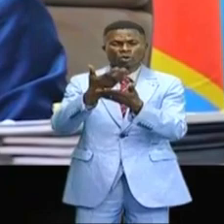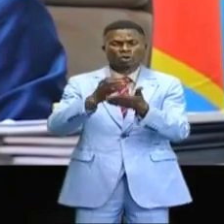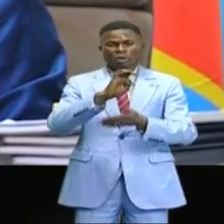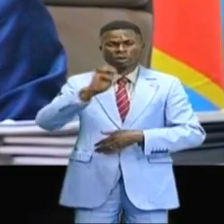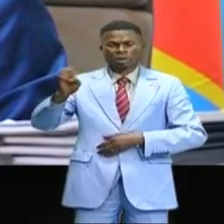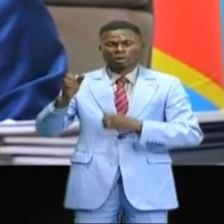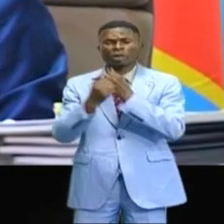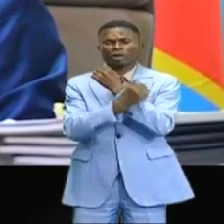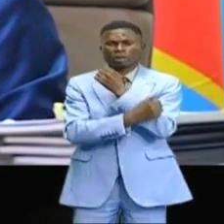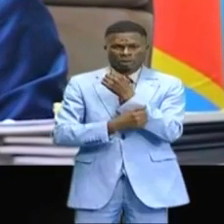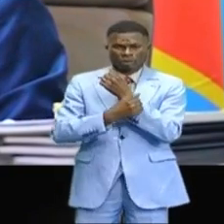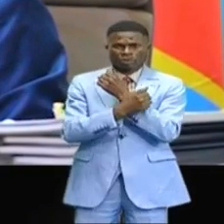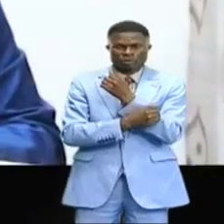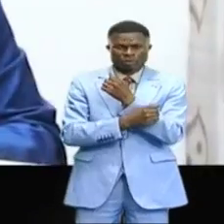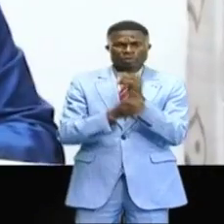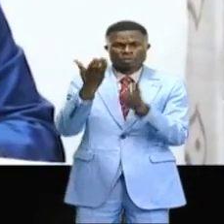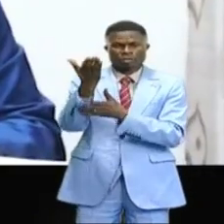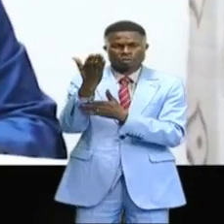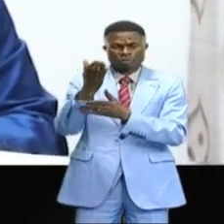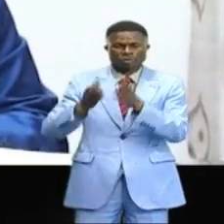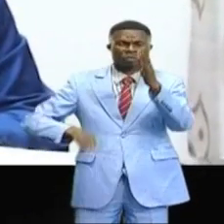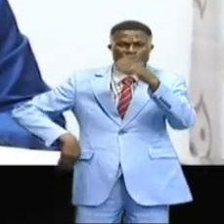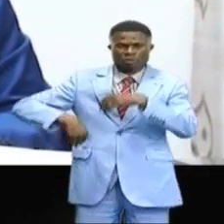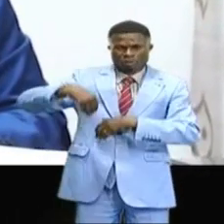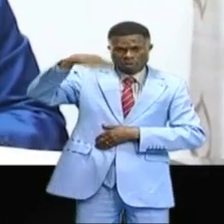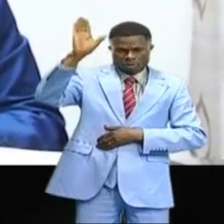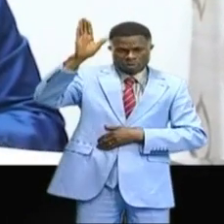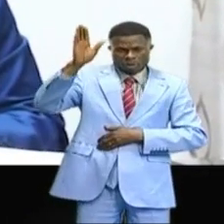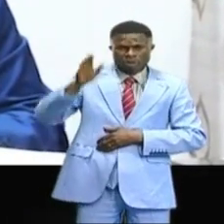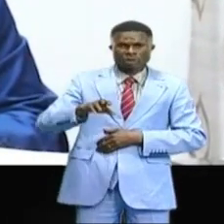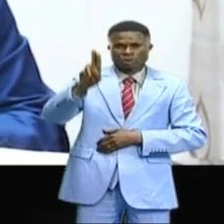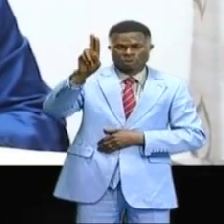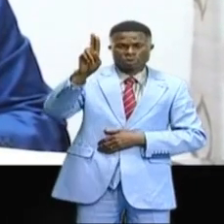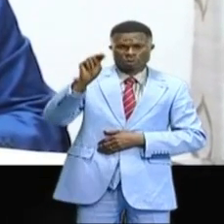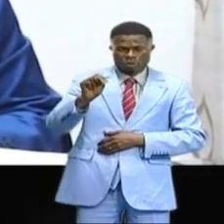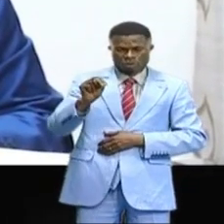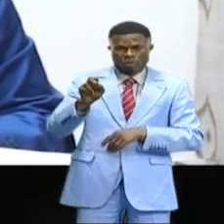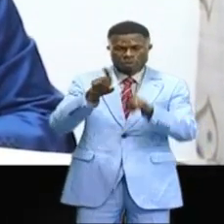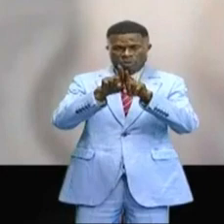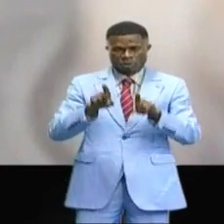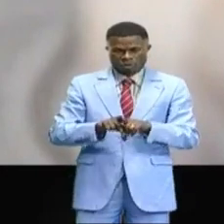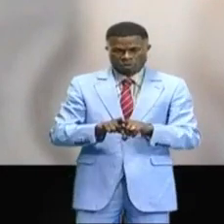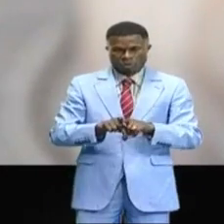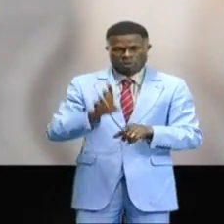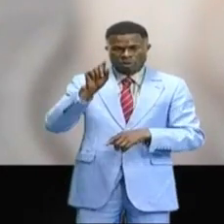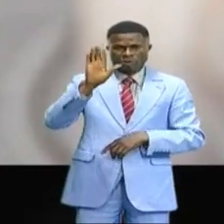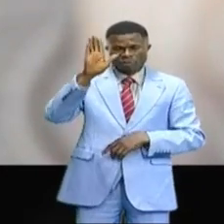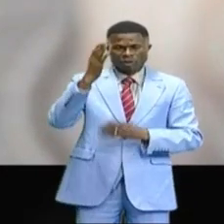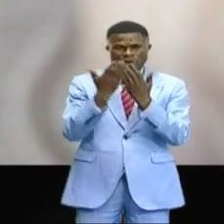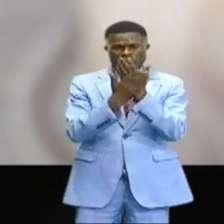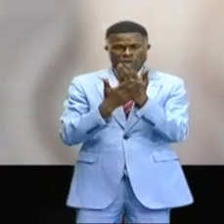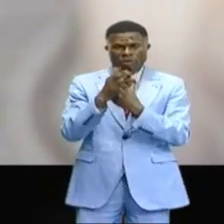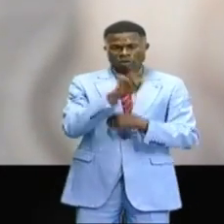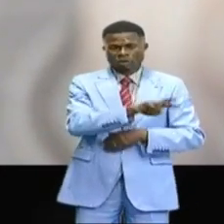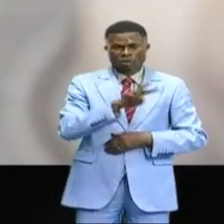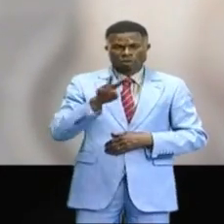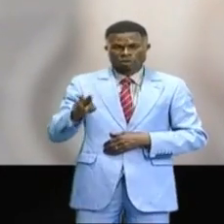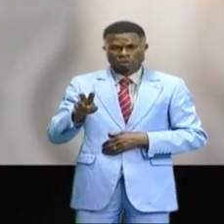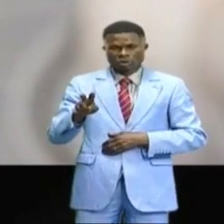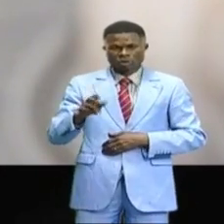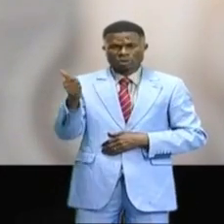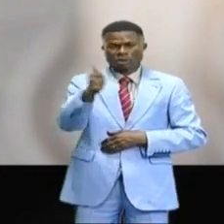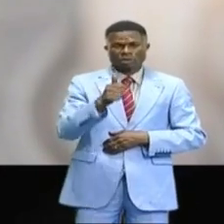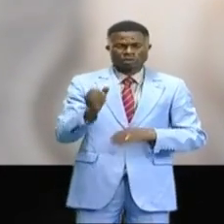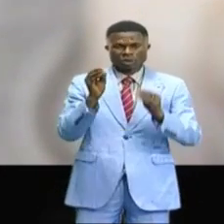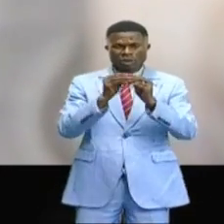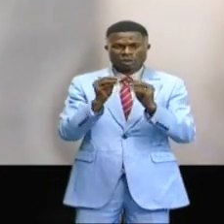du pays réclamant les départs de la MONUSCO ainsi que la tenue le 25 juillet 2022 de la 21e